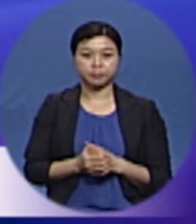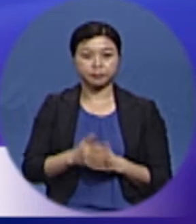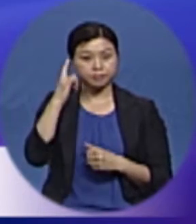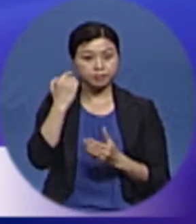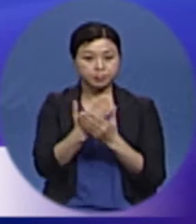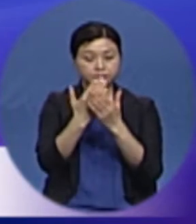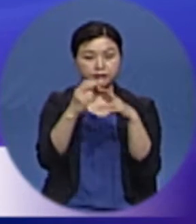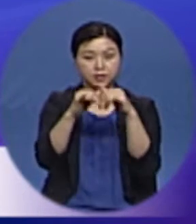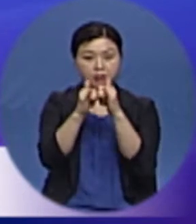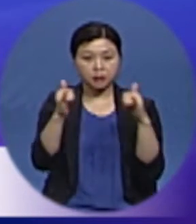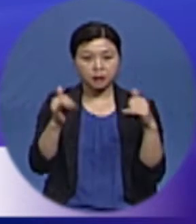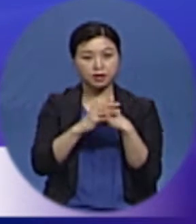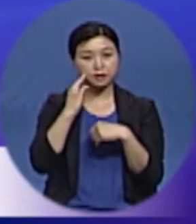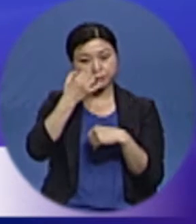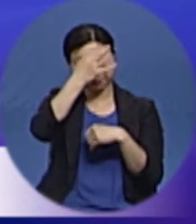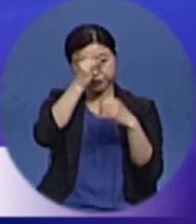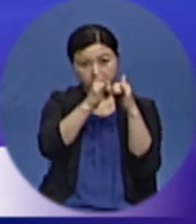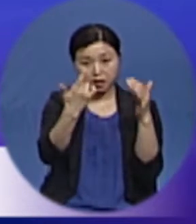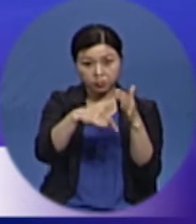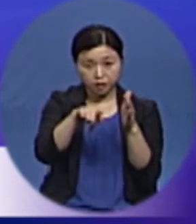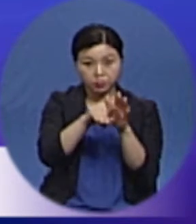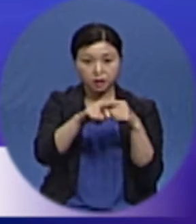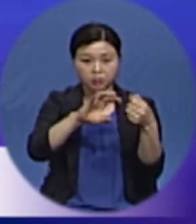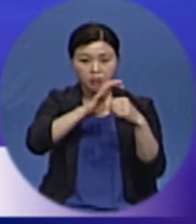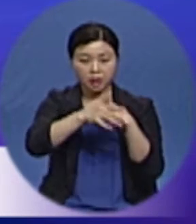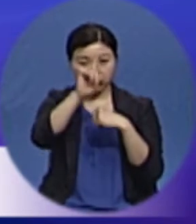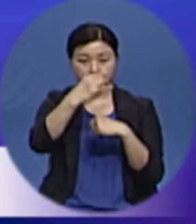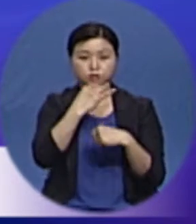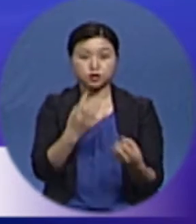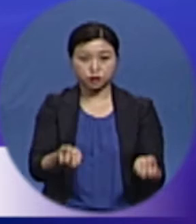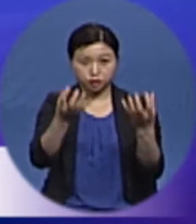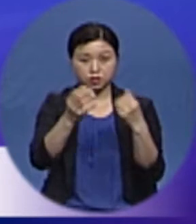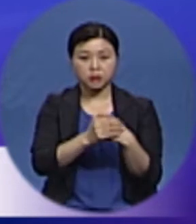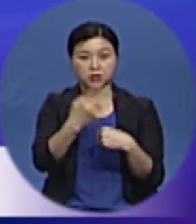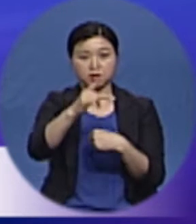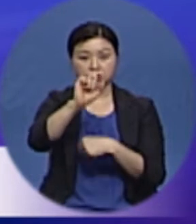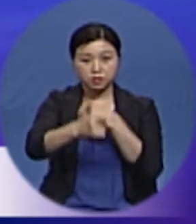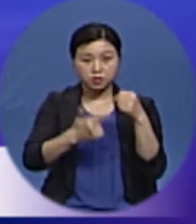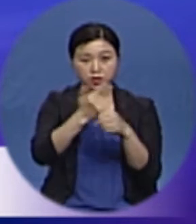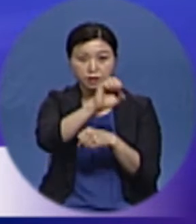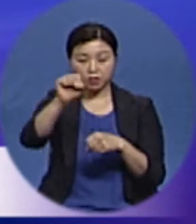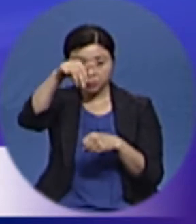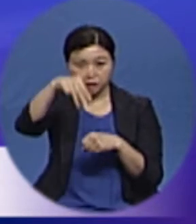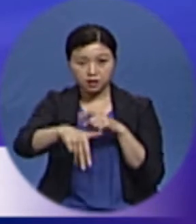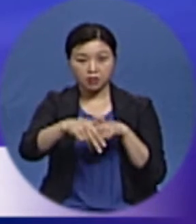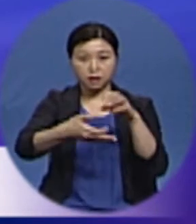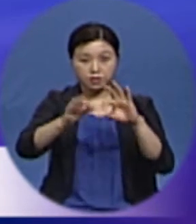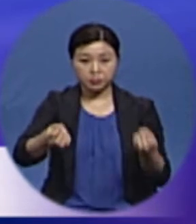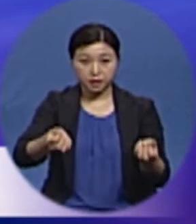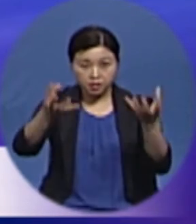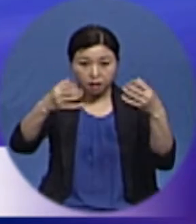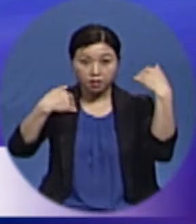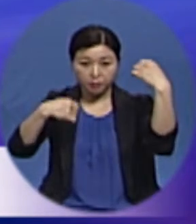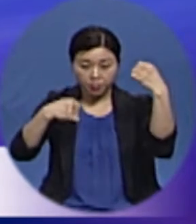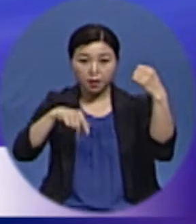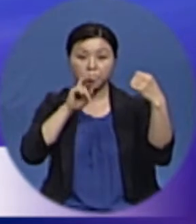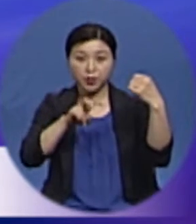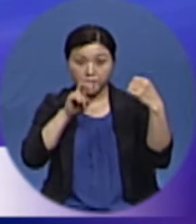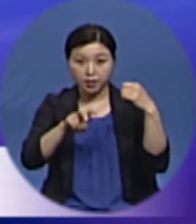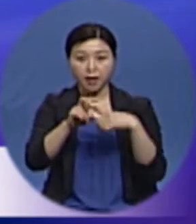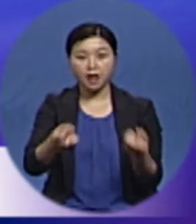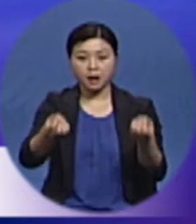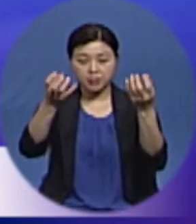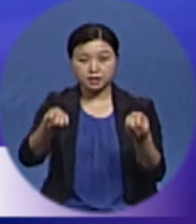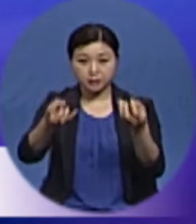발달장애 아티스트들을 위한 세계 유일의 축제 2016 평창 스페셜 뮤직앤아트 페스티벌이 강원도